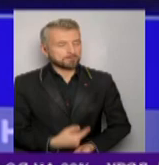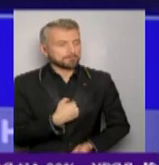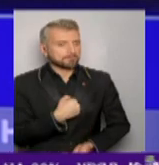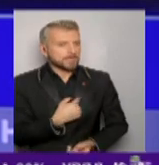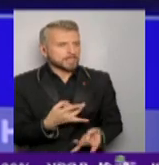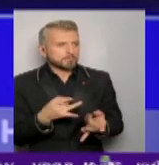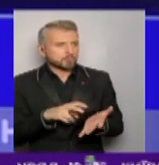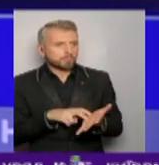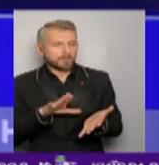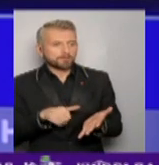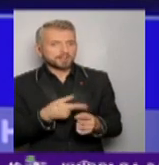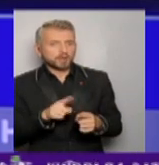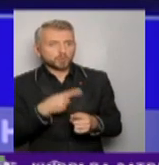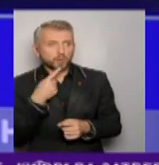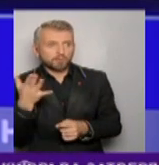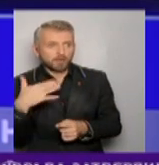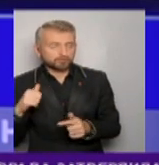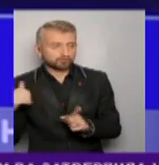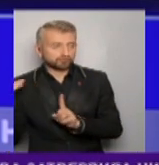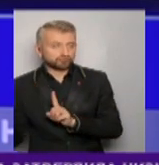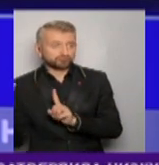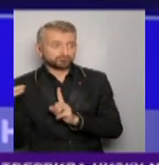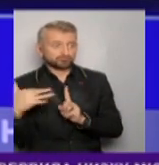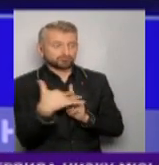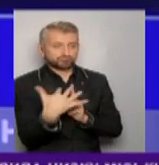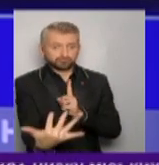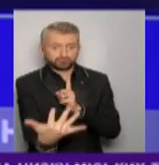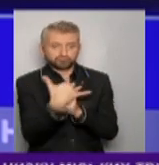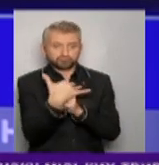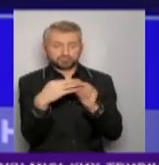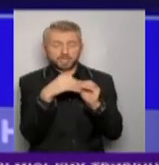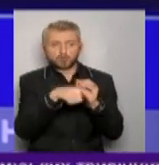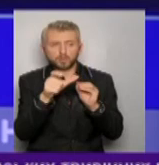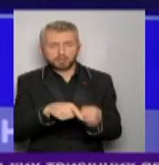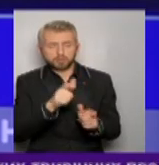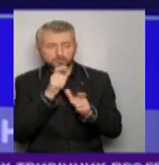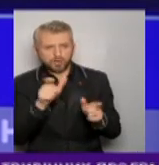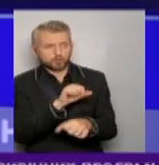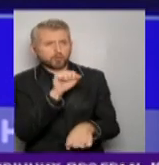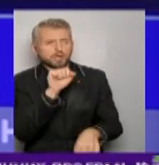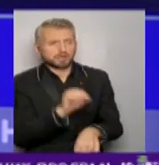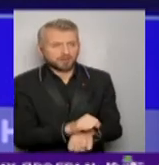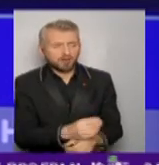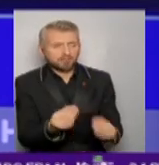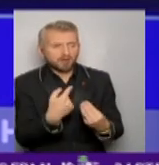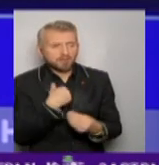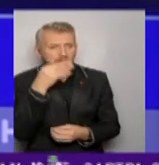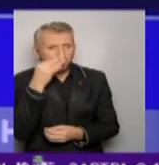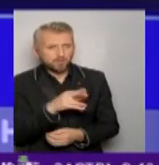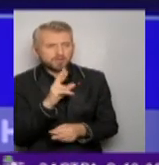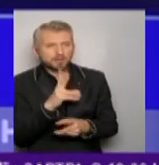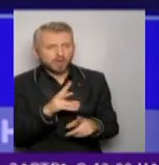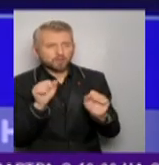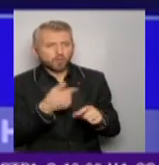боявся після цього виступу, за мною бігло десь мінімум 10 осіб і кричали, зупиніться, дайте нам досвід, як можна це